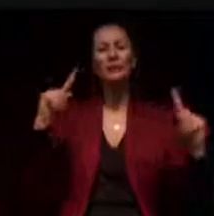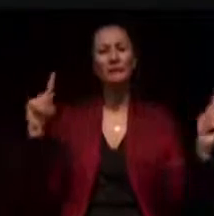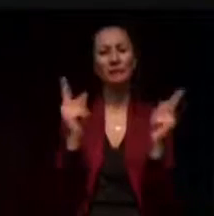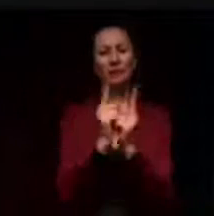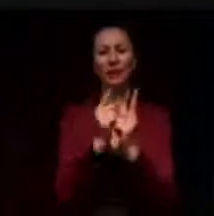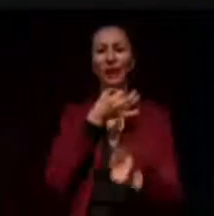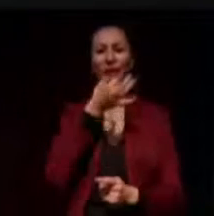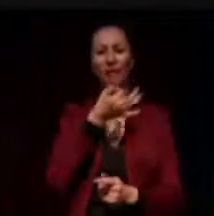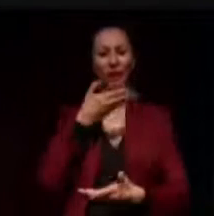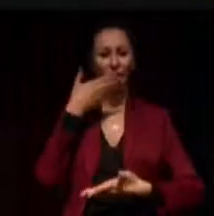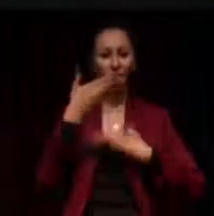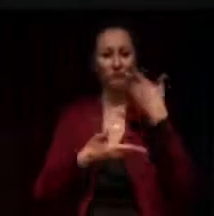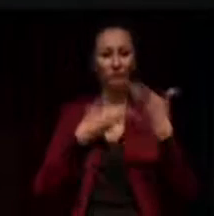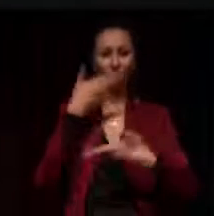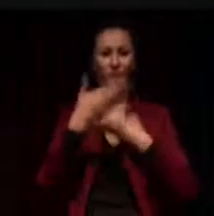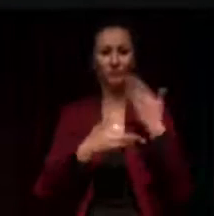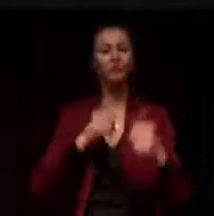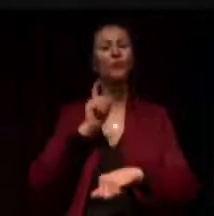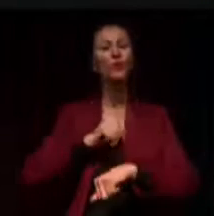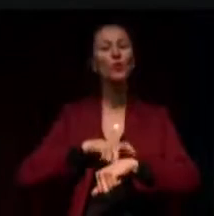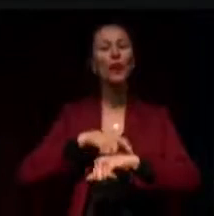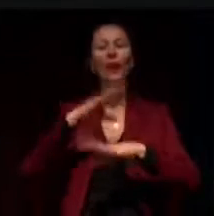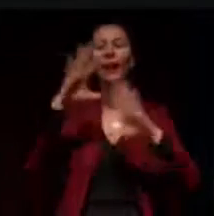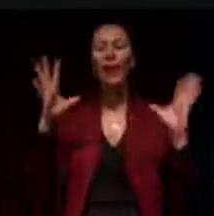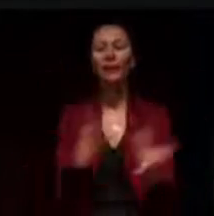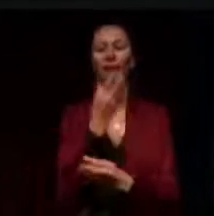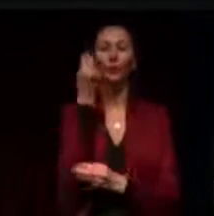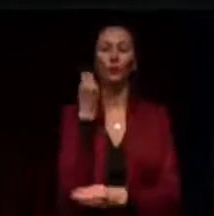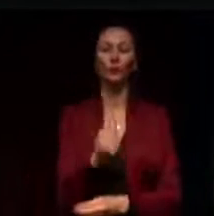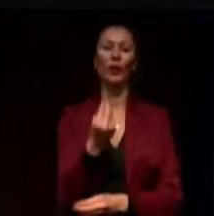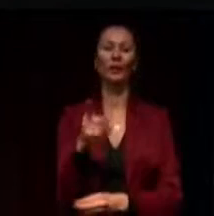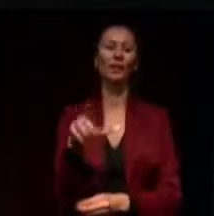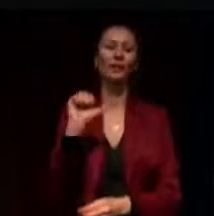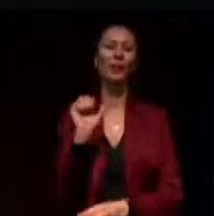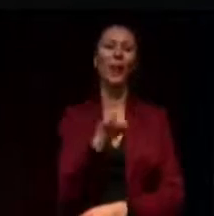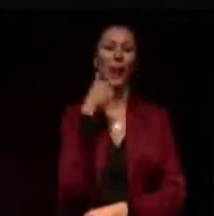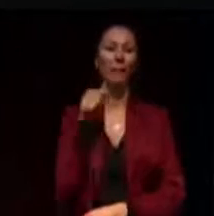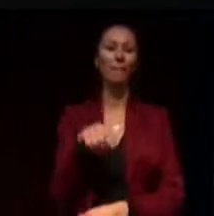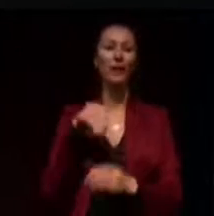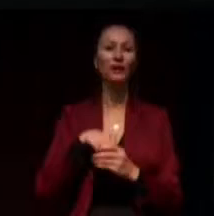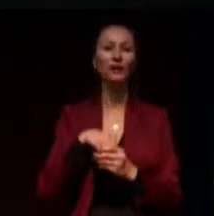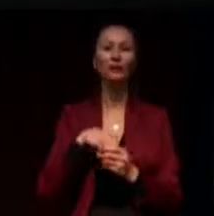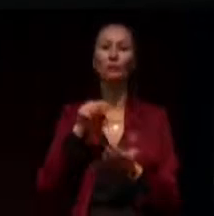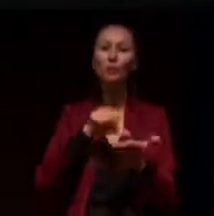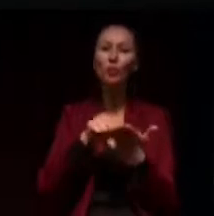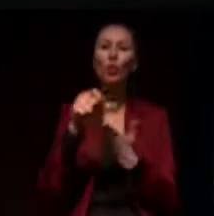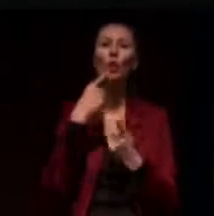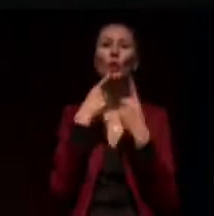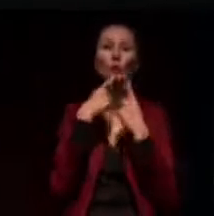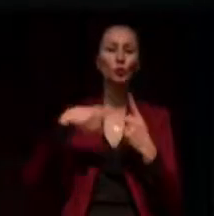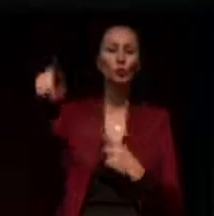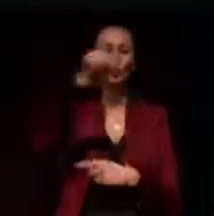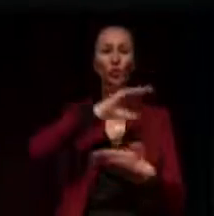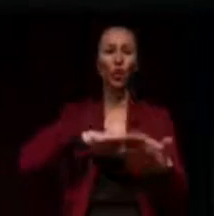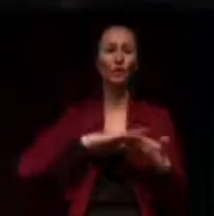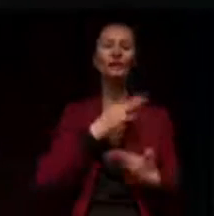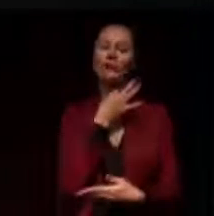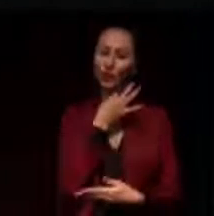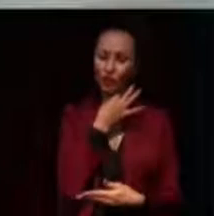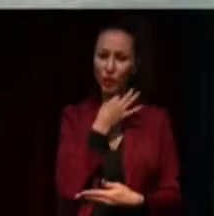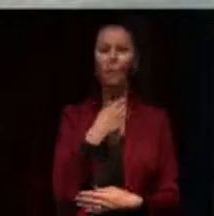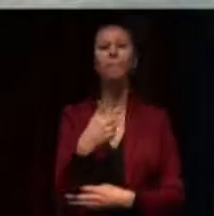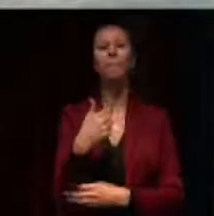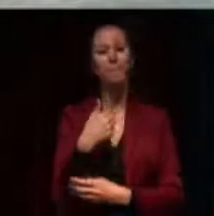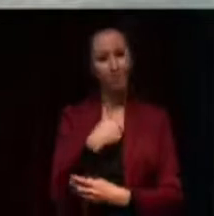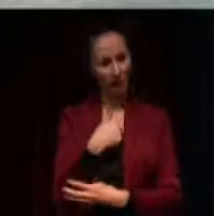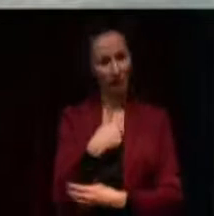ifade etmeye çalışarak süreyi en verimli şekilde değerlendirmenizi hepinizden, bütün konuşmacı arkadaşlardan rica ediyorum. Evet.